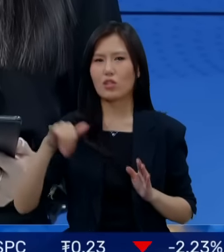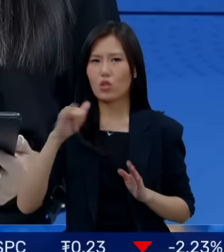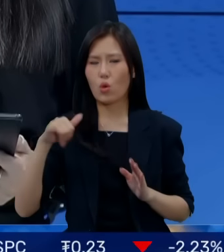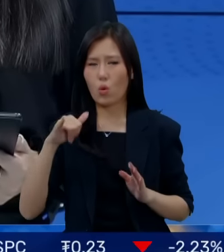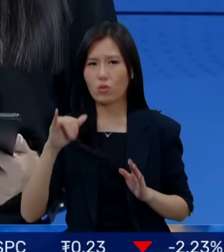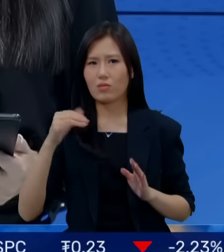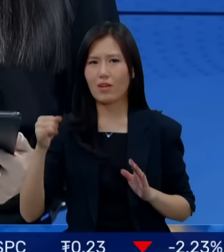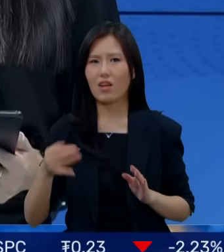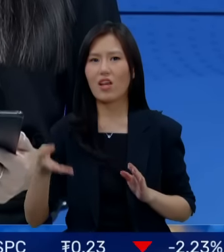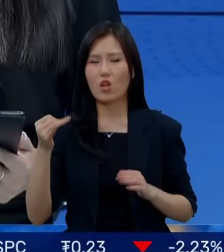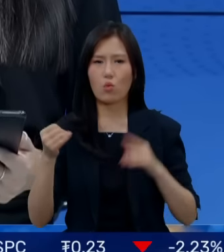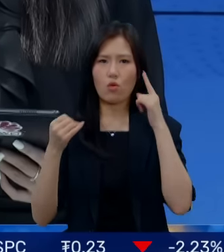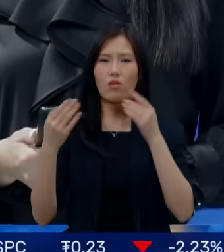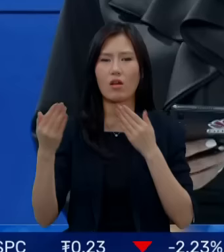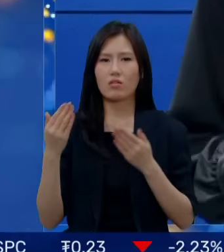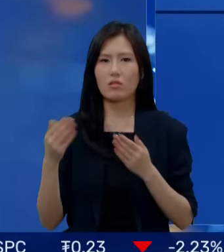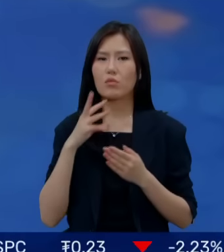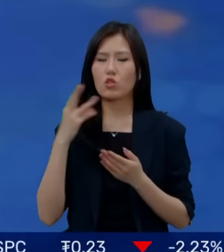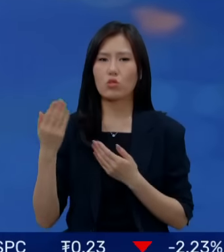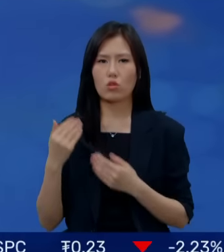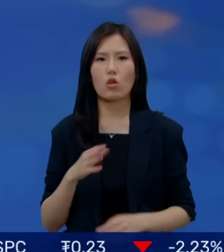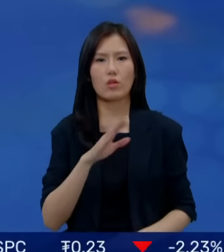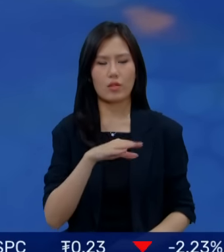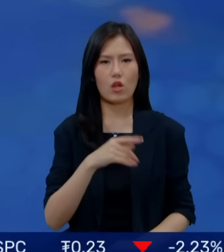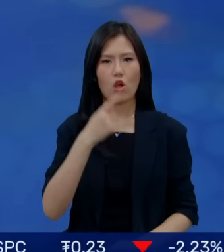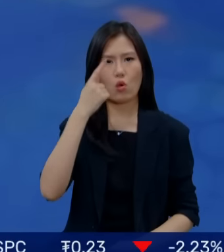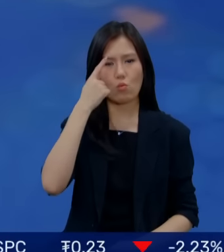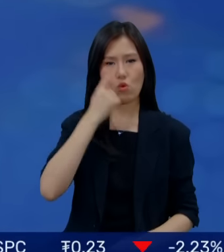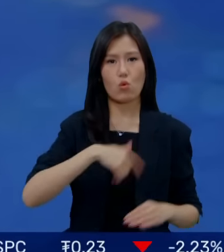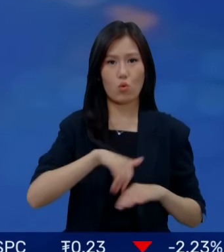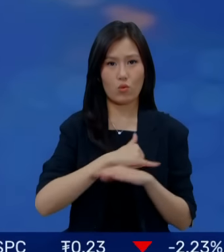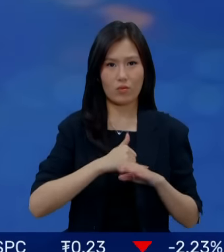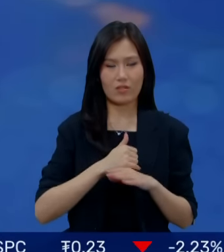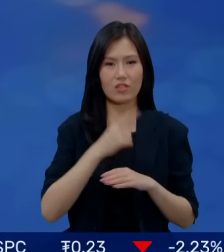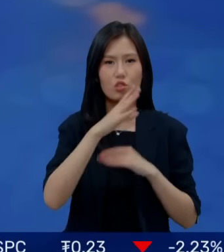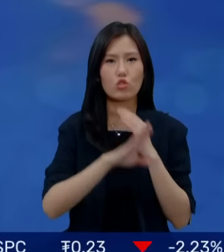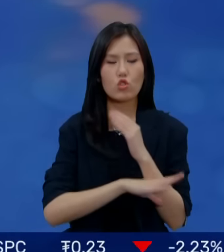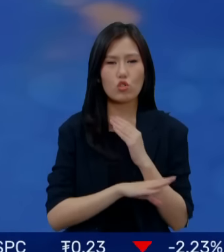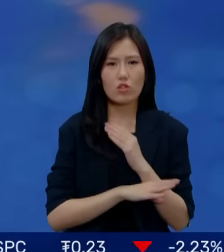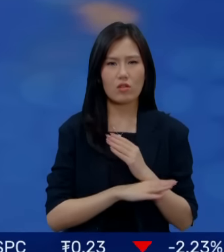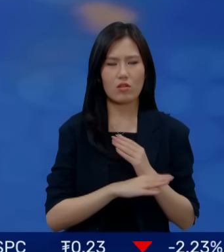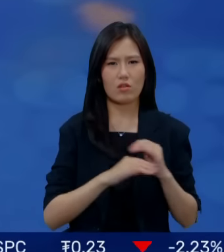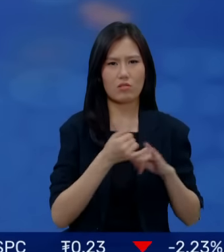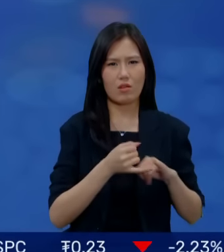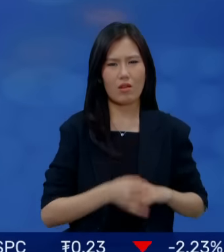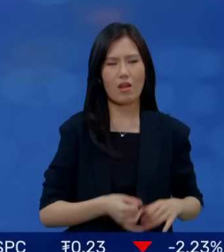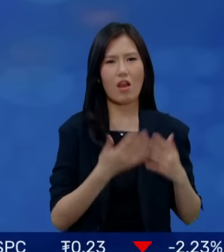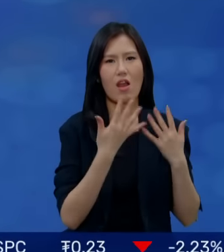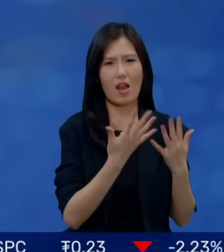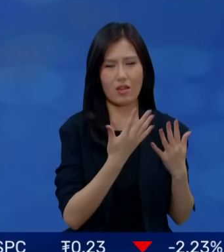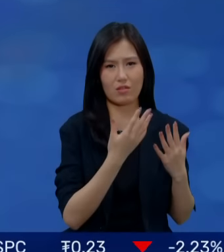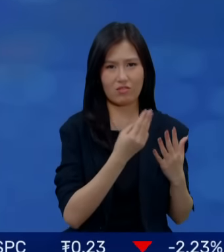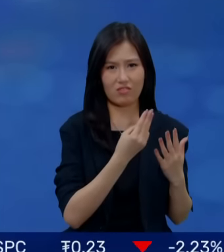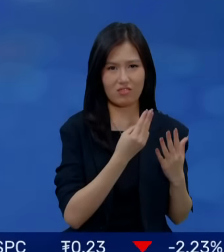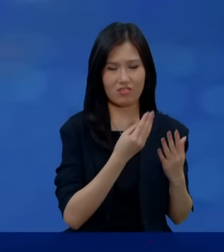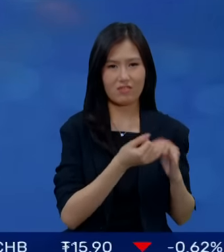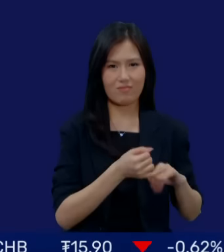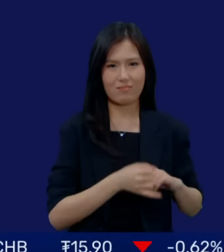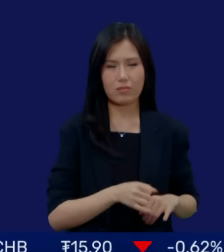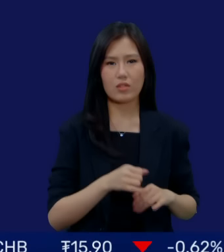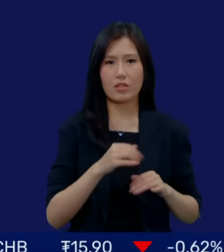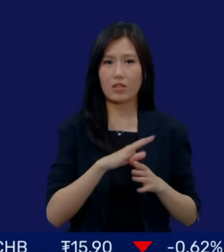юм бэ? Монгол яг нөхцөл байдал бол энэ 10 гэр бүл одоо өдөрт гэр бүлээ цуслуулж байгаа гэсэн тоо баримттай ижил дэлхийд дахинд ч гэсэн нөхцөл